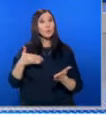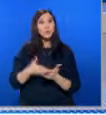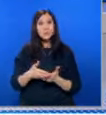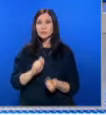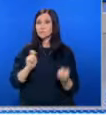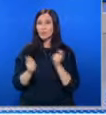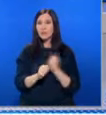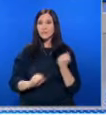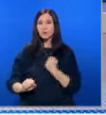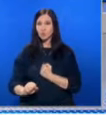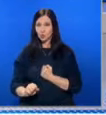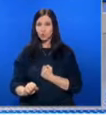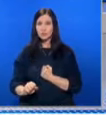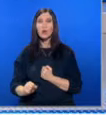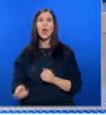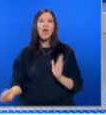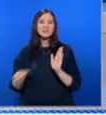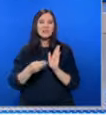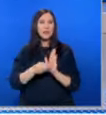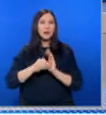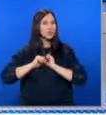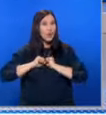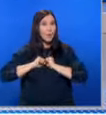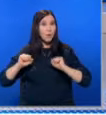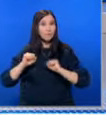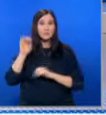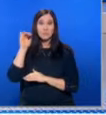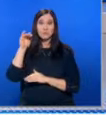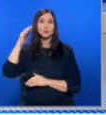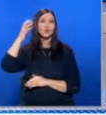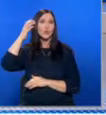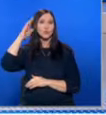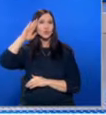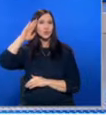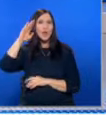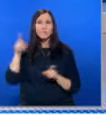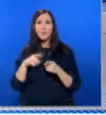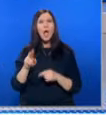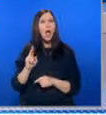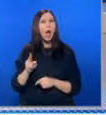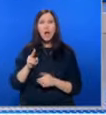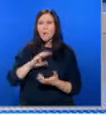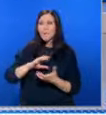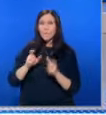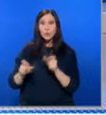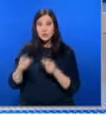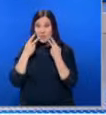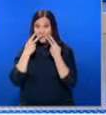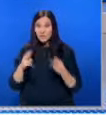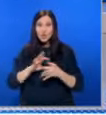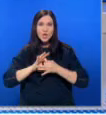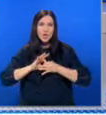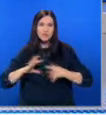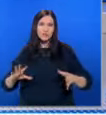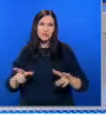с промените в Конституцията е заложена бомба за бъдещото служебно управление. Как политиците виждат развръзката